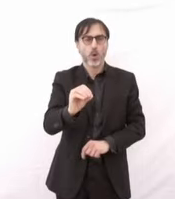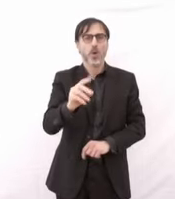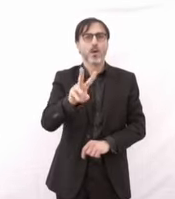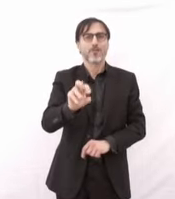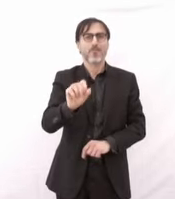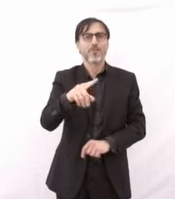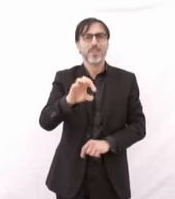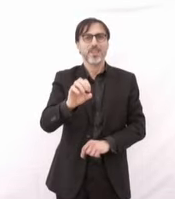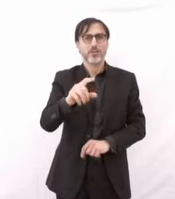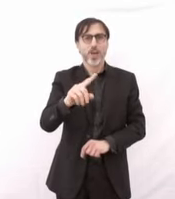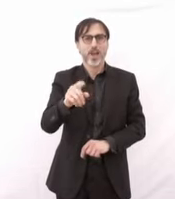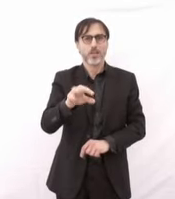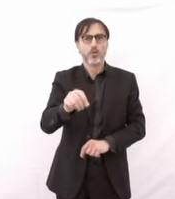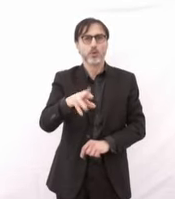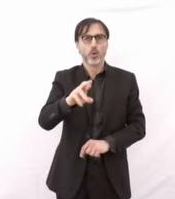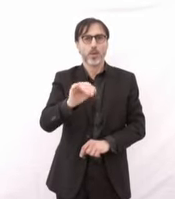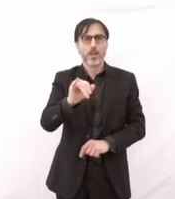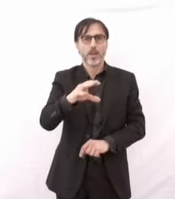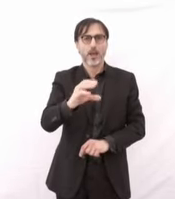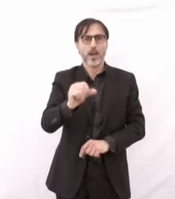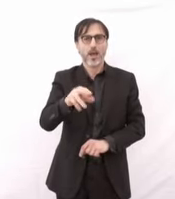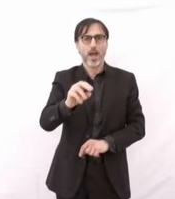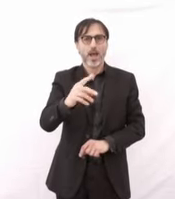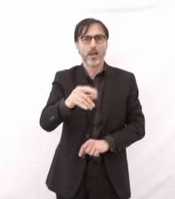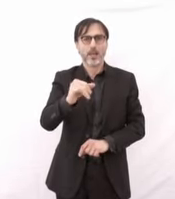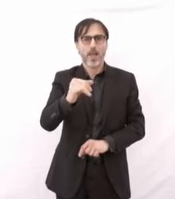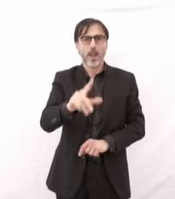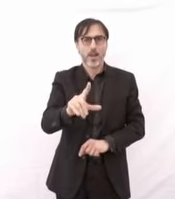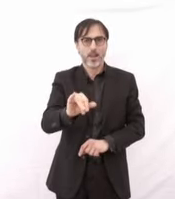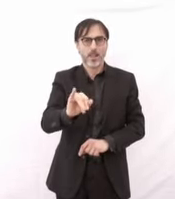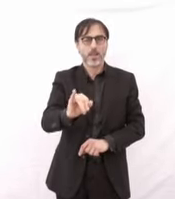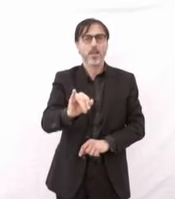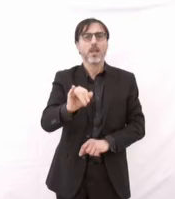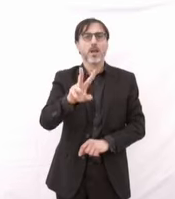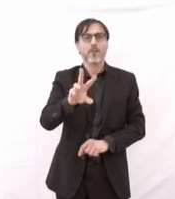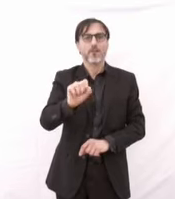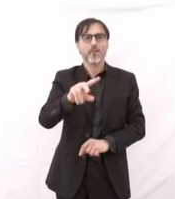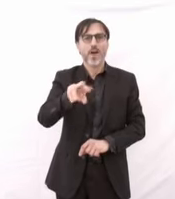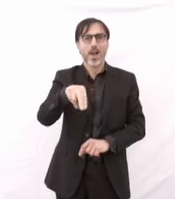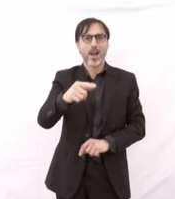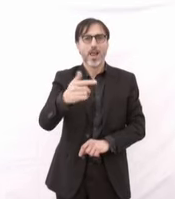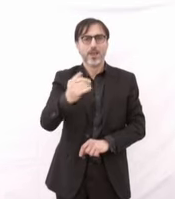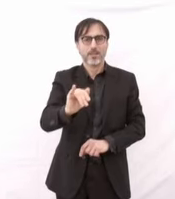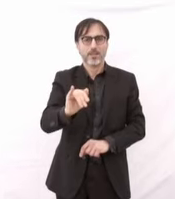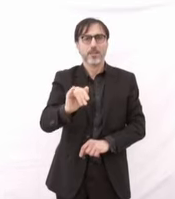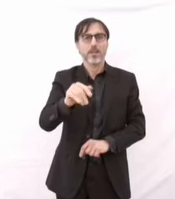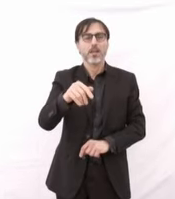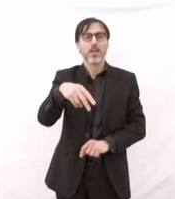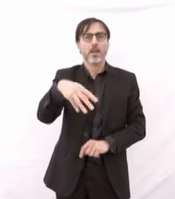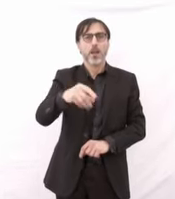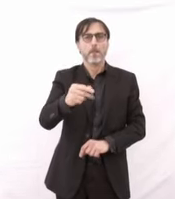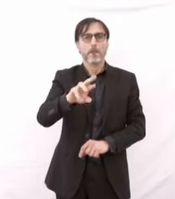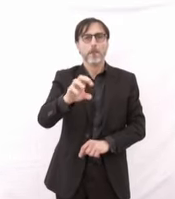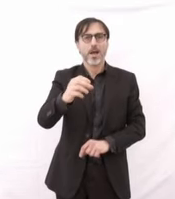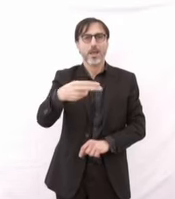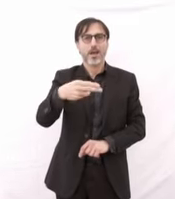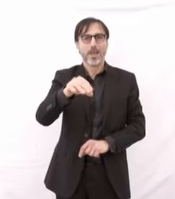Vincenzo Riccardelli, Antonella Valenti, Ninfa